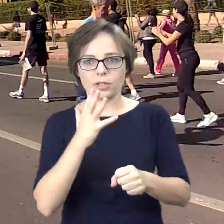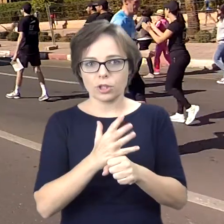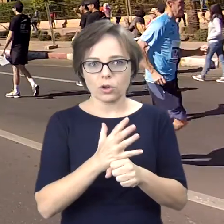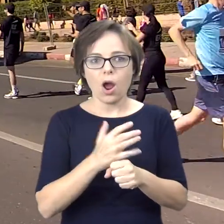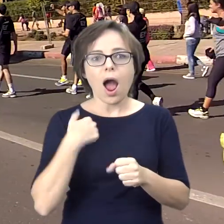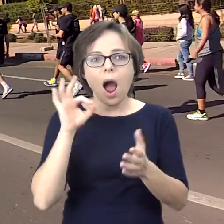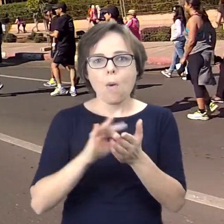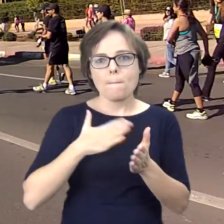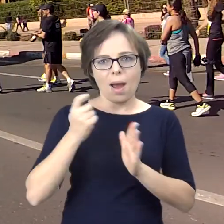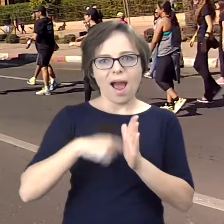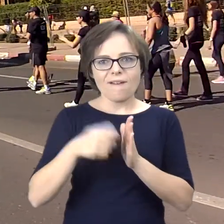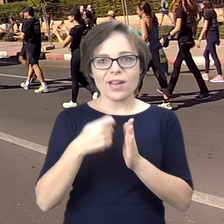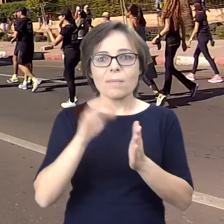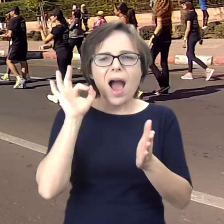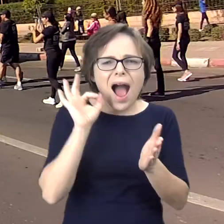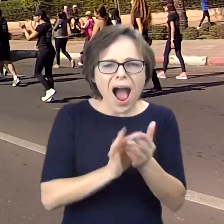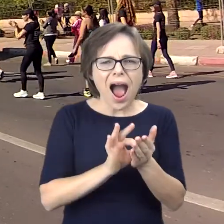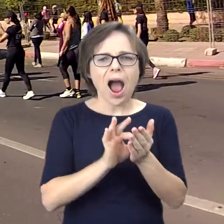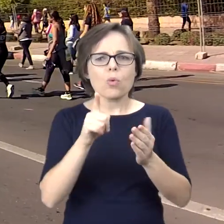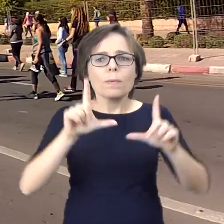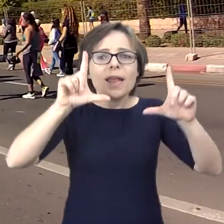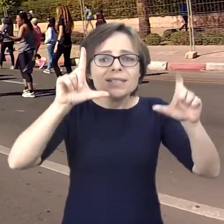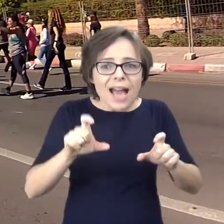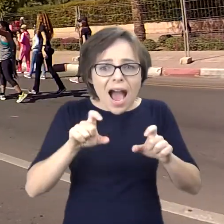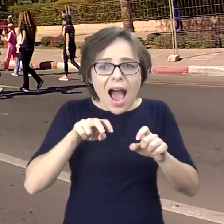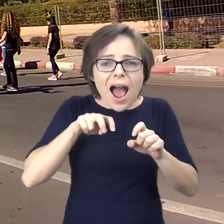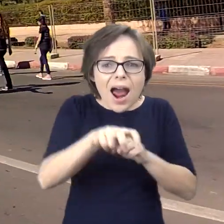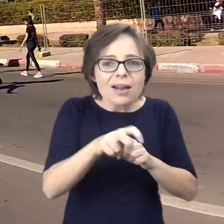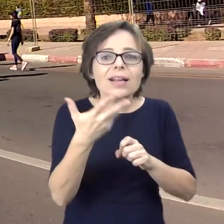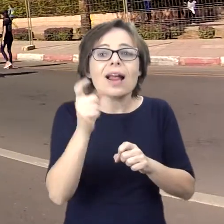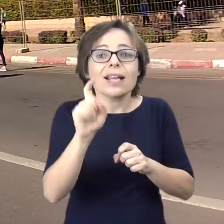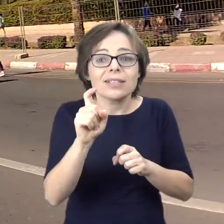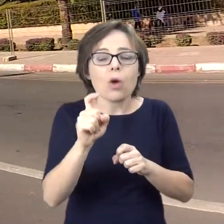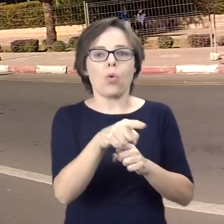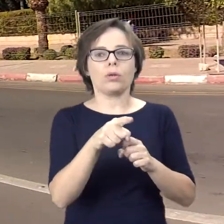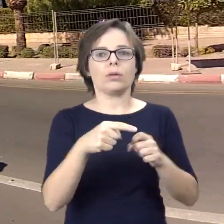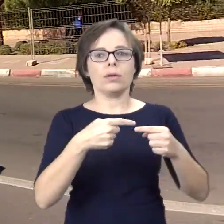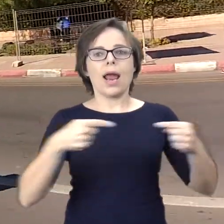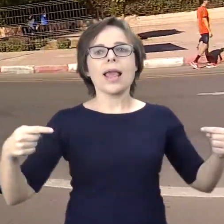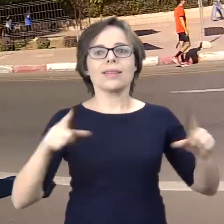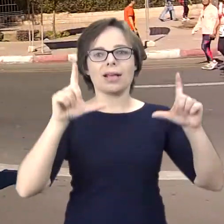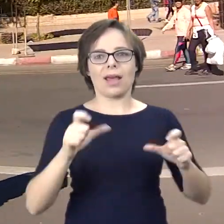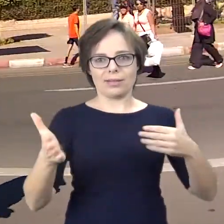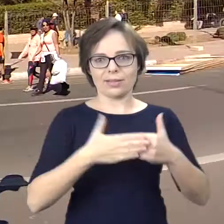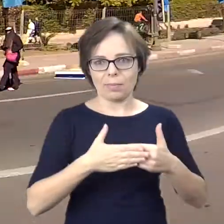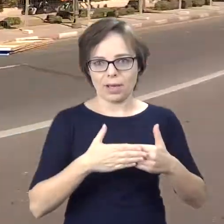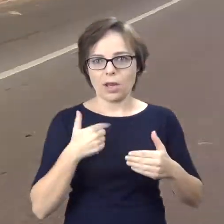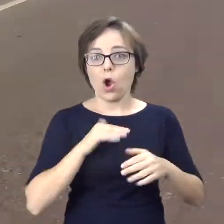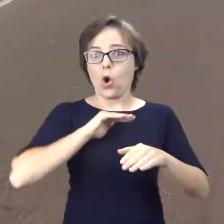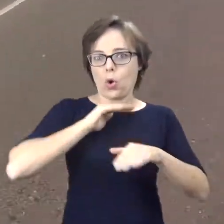taki filmik, gdzie przebiegam kilkanaście sekund przed zamknięciem linii startowej. Jako ostatni zawodnik w ogóle wystartowałem w Kopenhadze. I co się